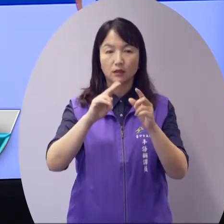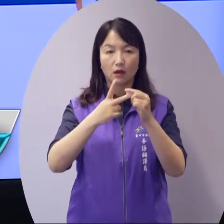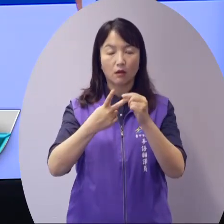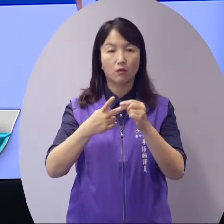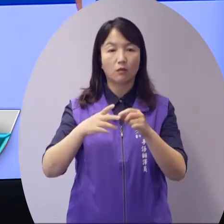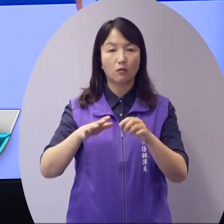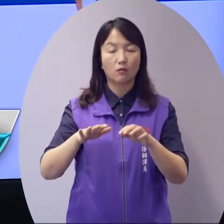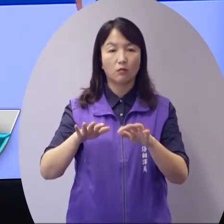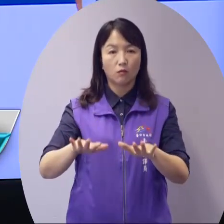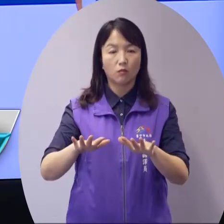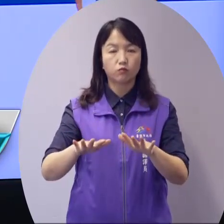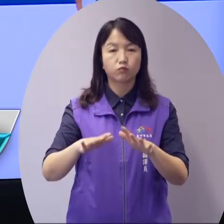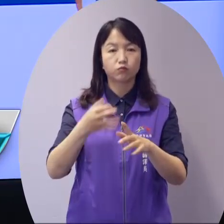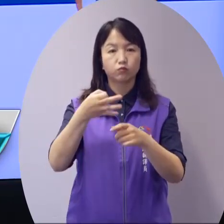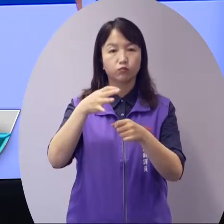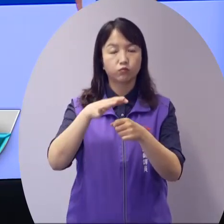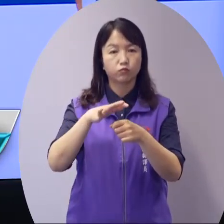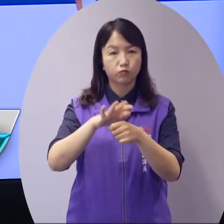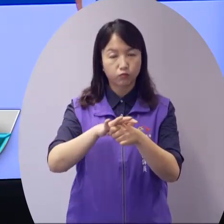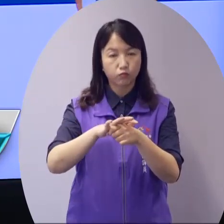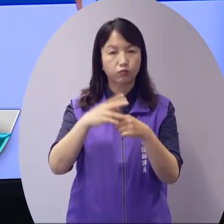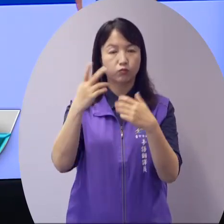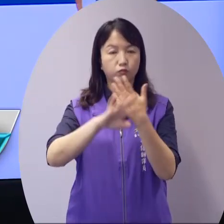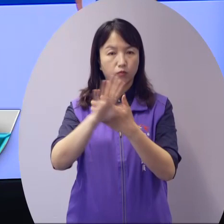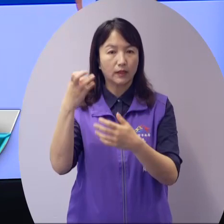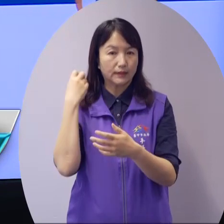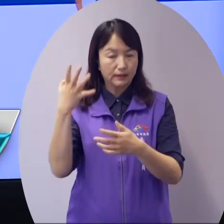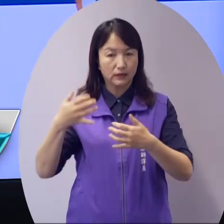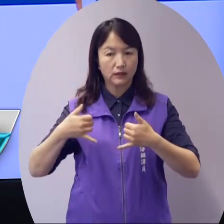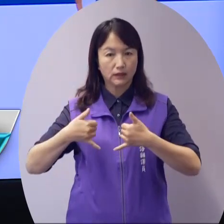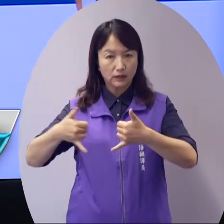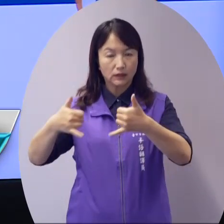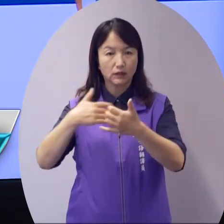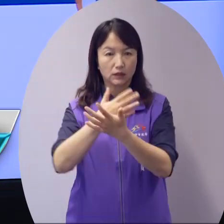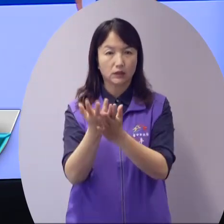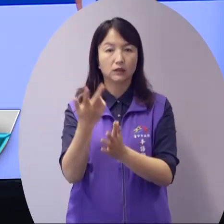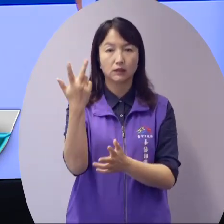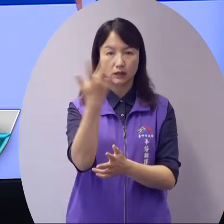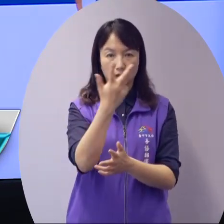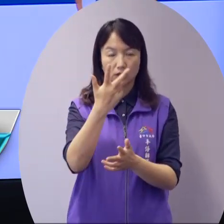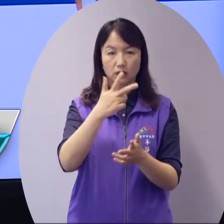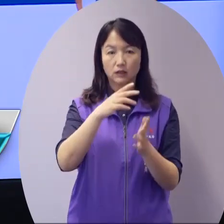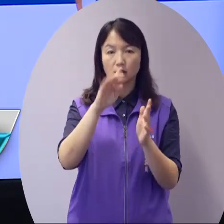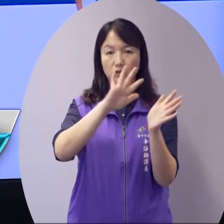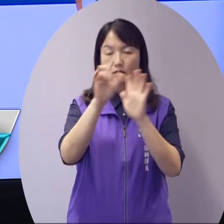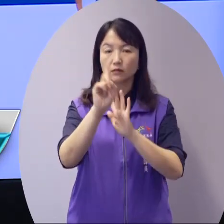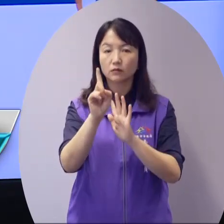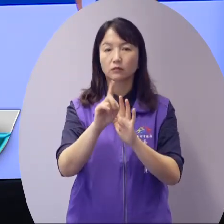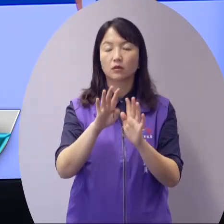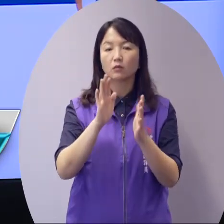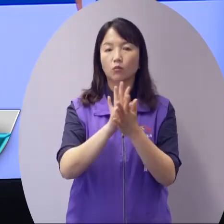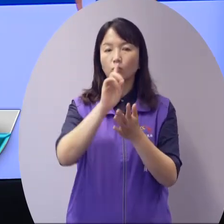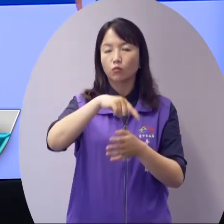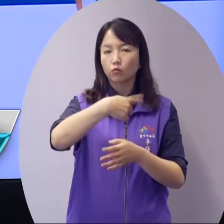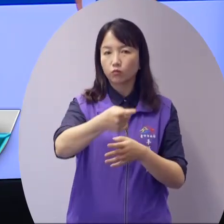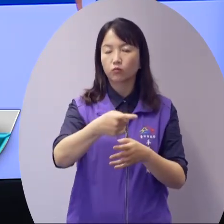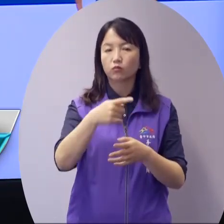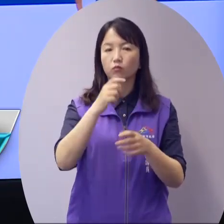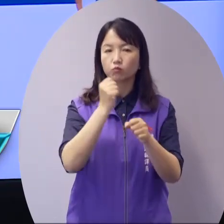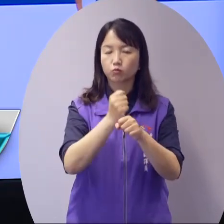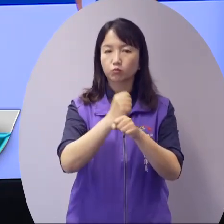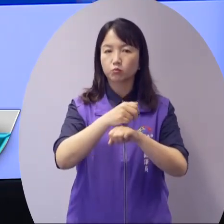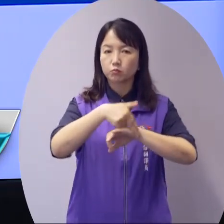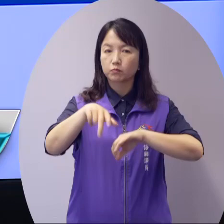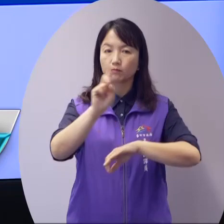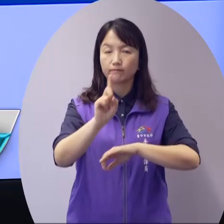目前今天另外在新开辟的7条路线的一些状况，那后续可能我们会有哪些作